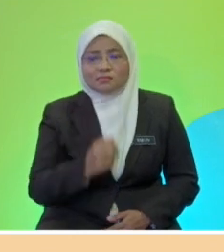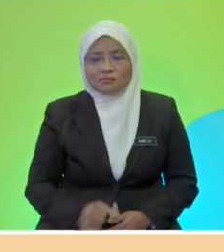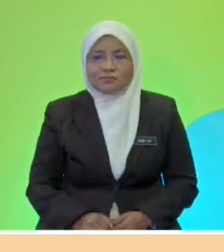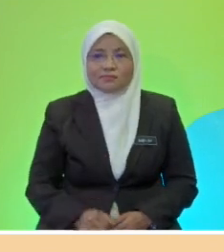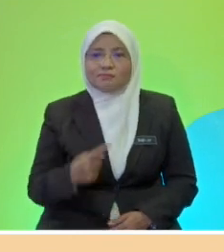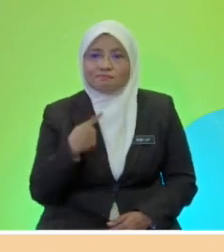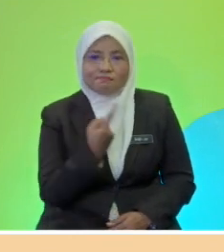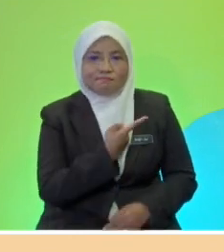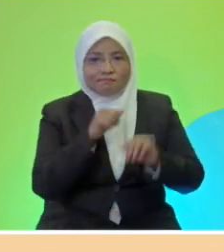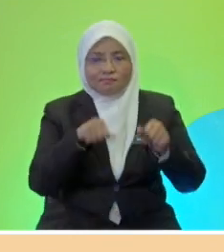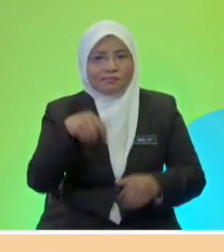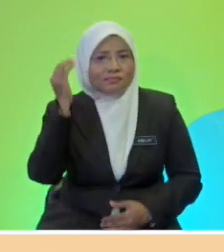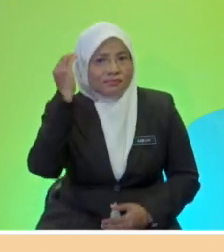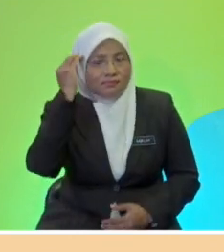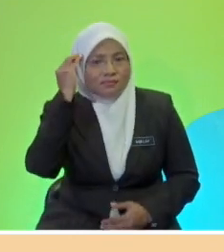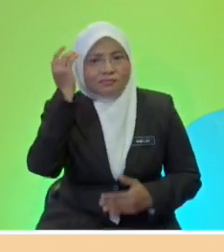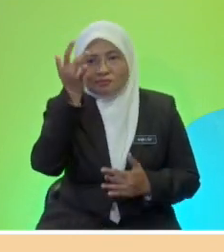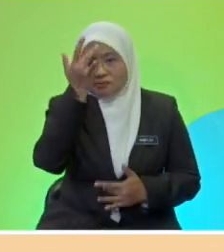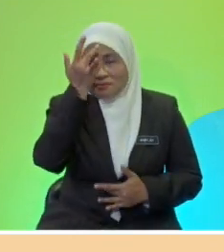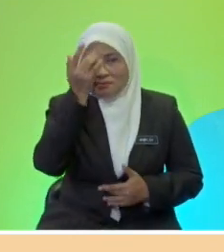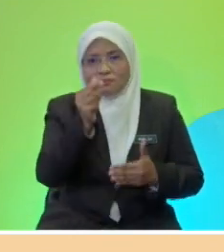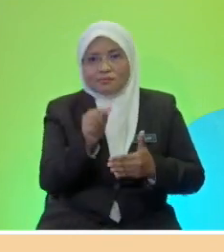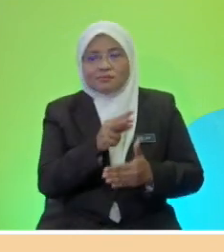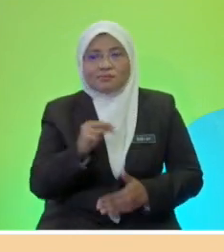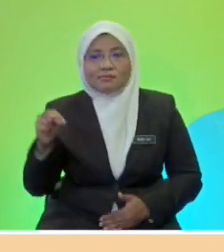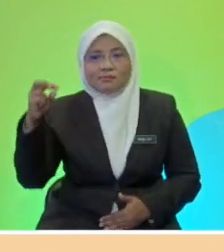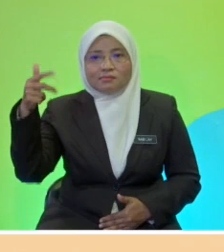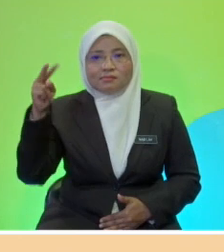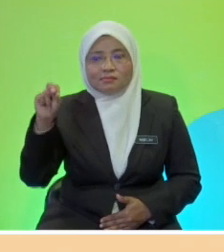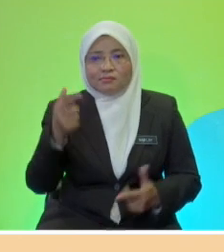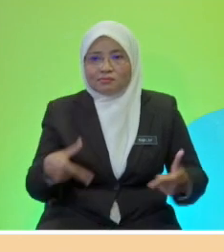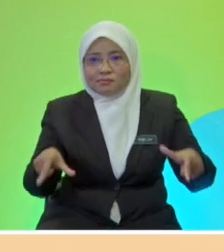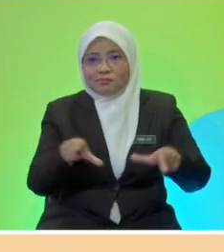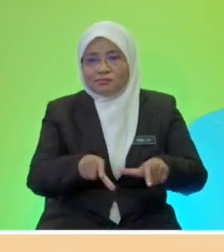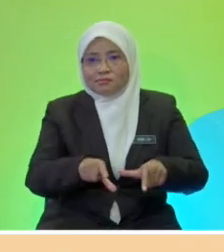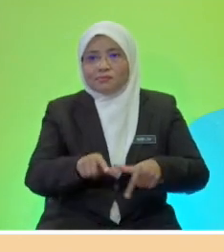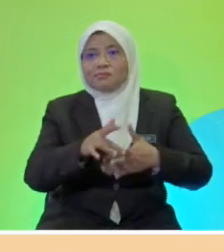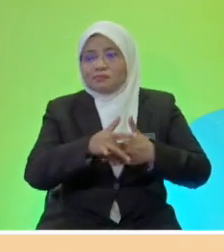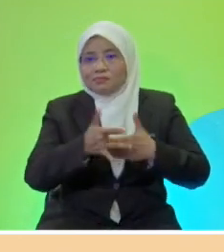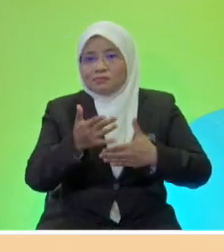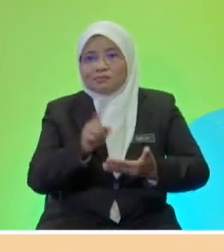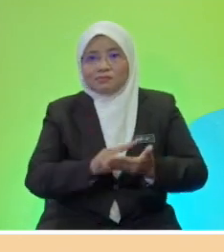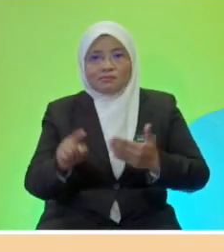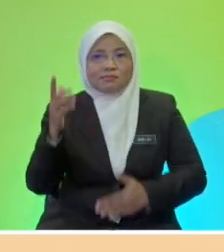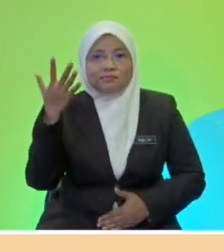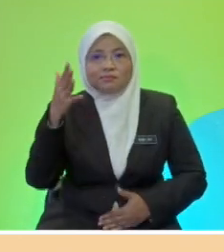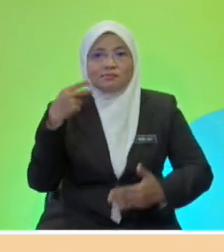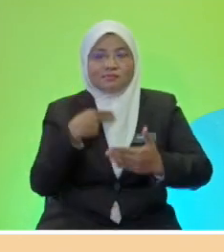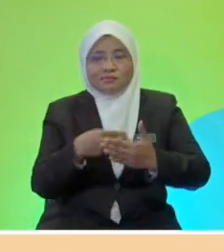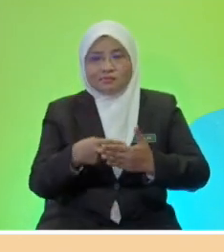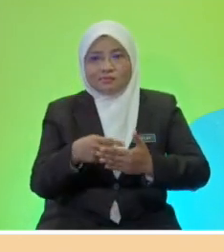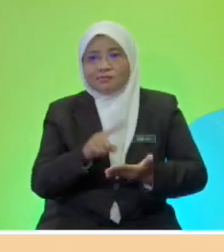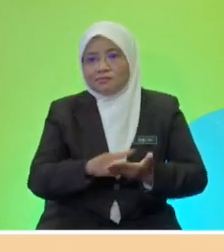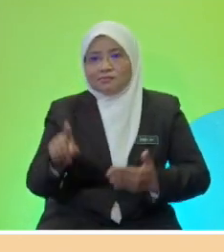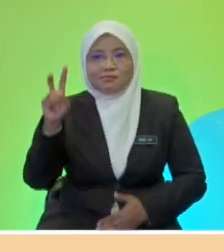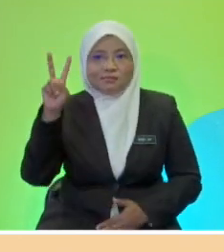penyakit gangguan jin ini berlaku apabila se awal daripada Minggu ke-15 hingga ke minggu 20 oke